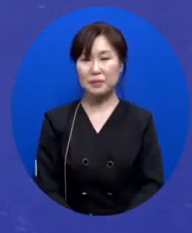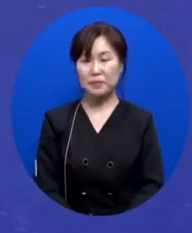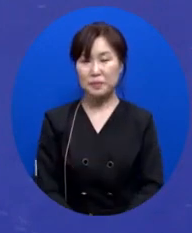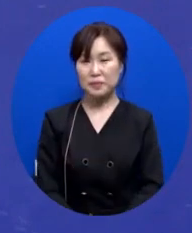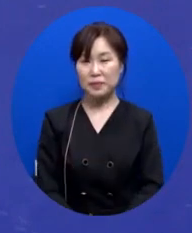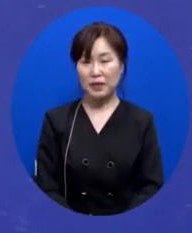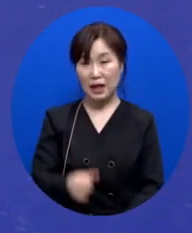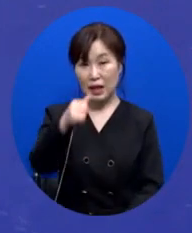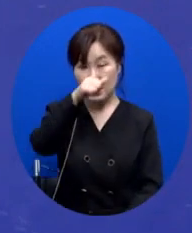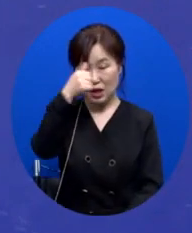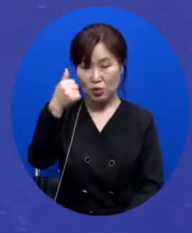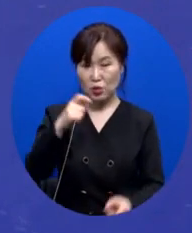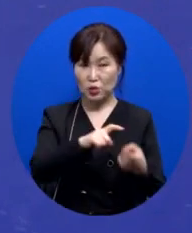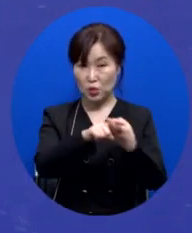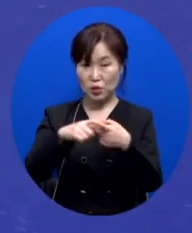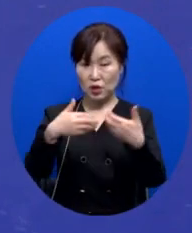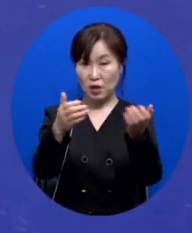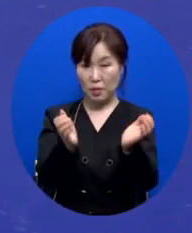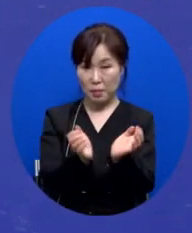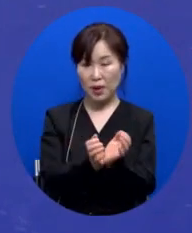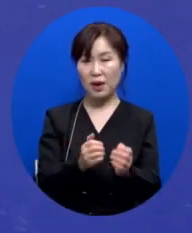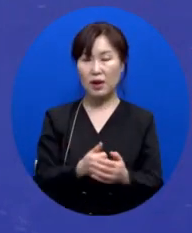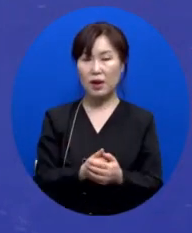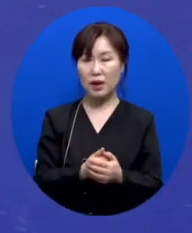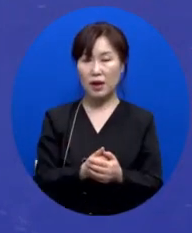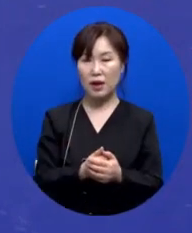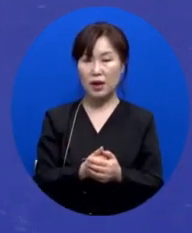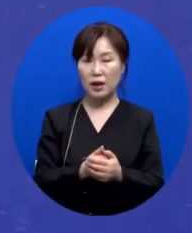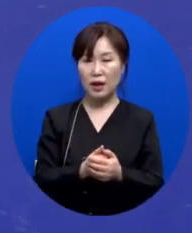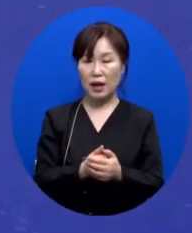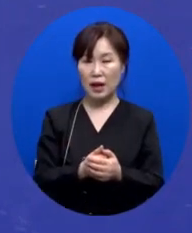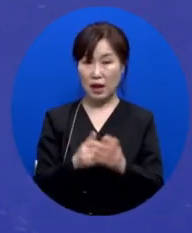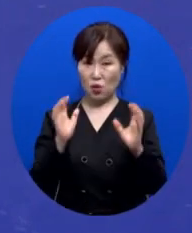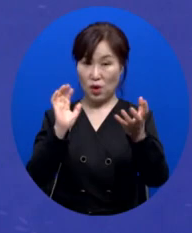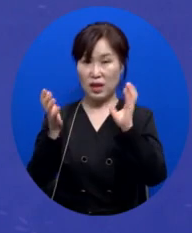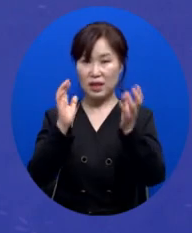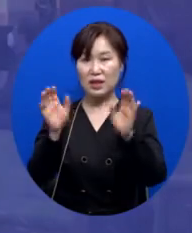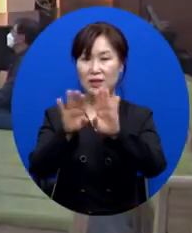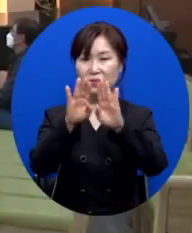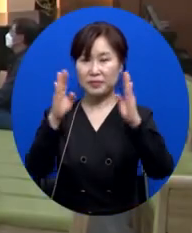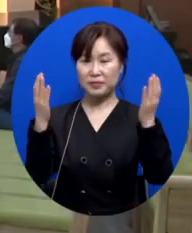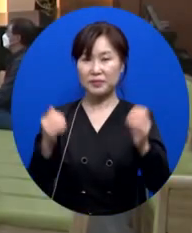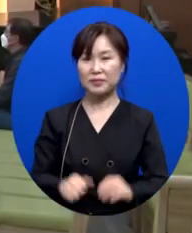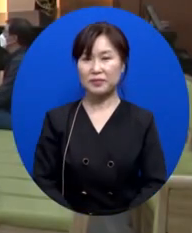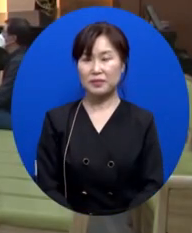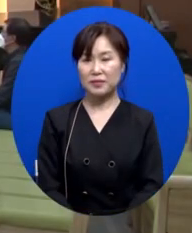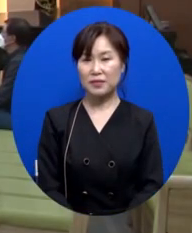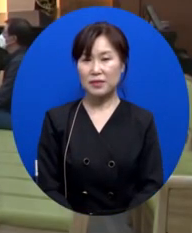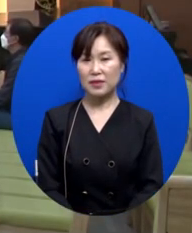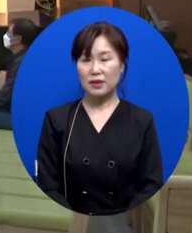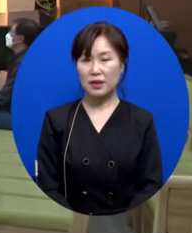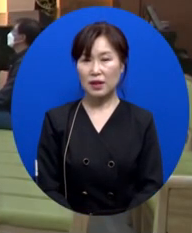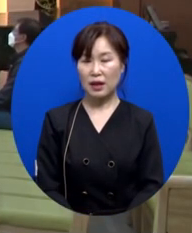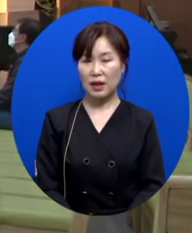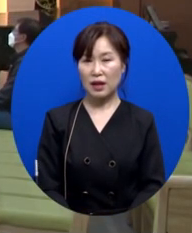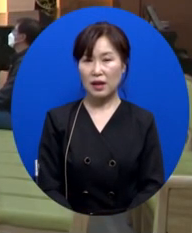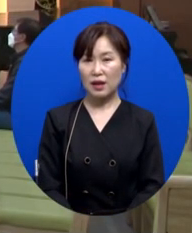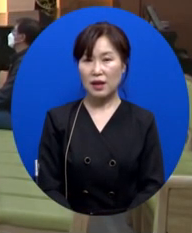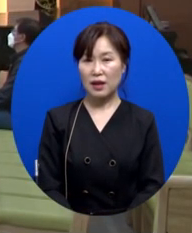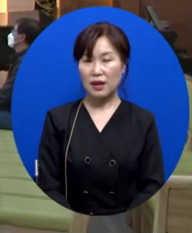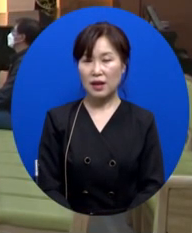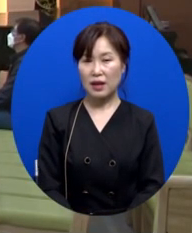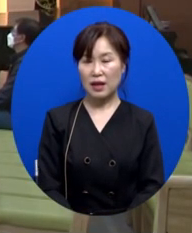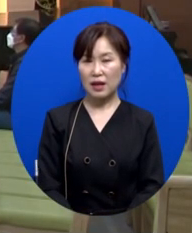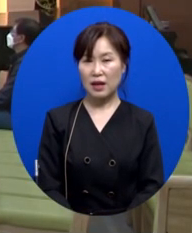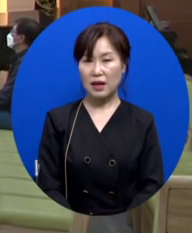한국장로교총연합회 법인 이사 와 증 경 대표회장 간담회가 열렸습니다 감사의 대해서 말씀을 전한